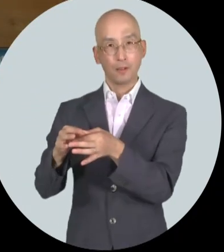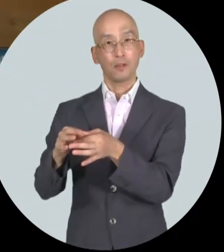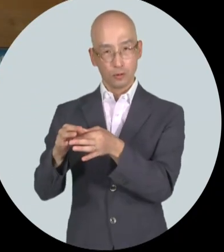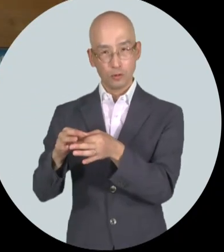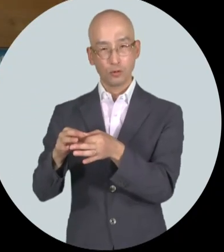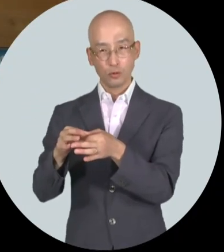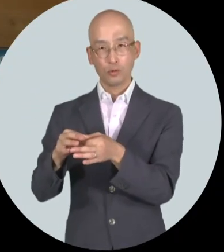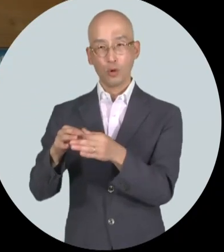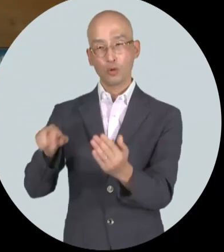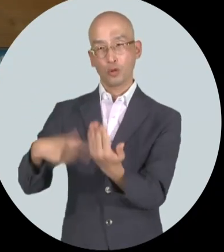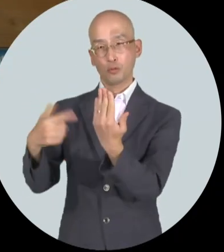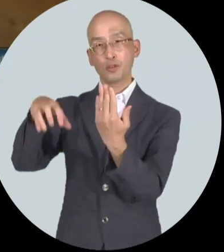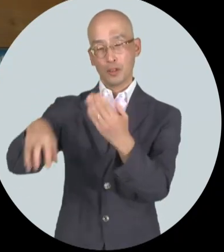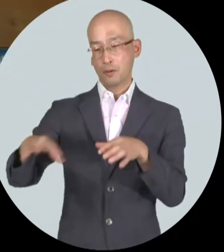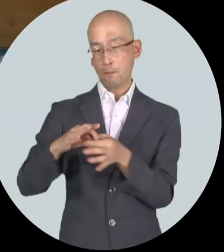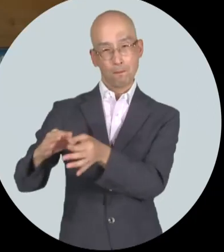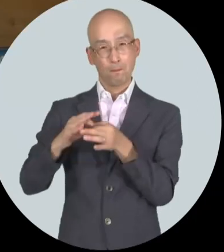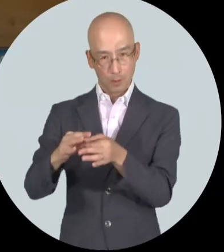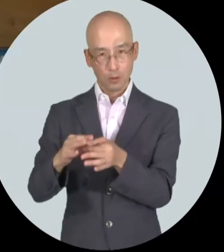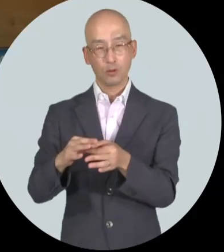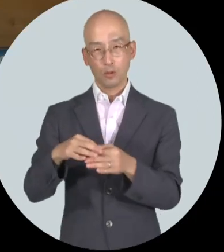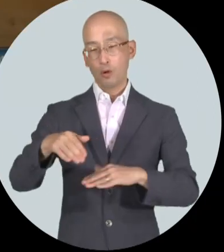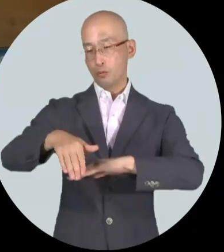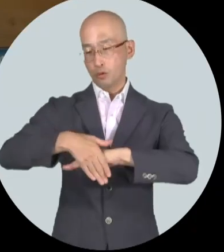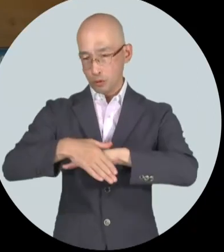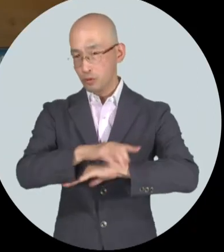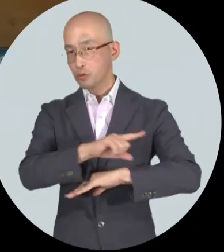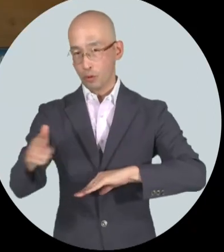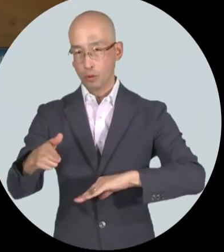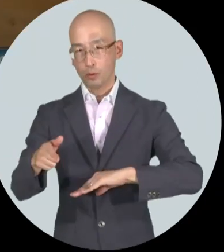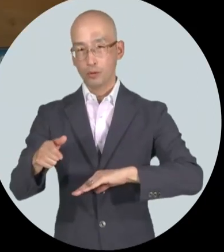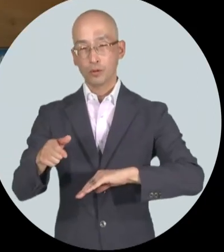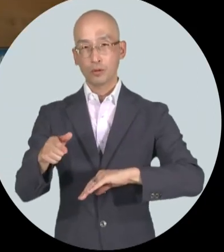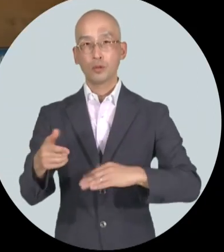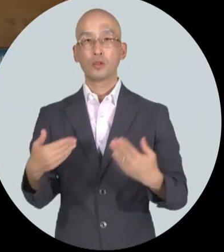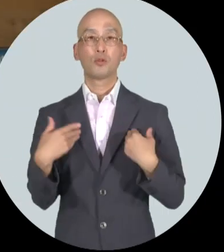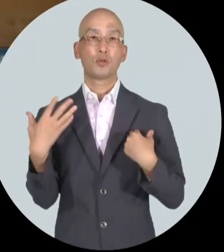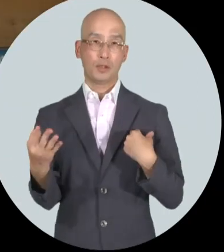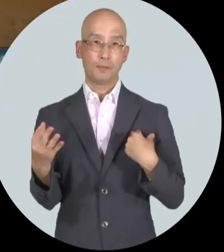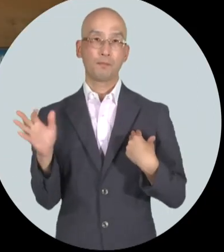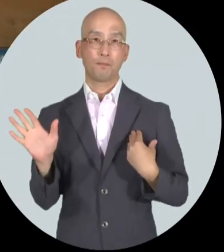での展示の強化のための費用でございます。